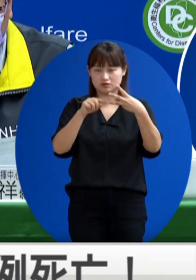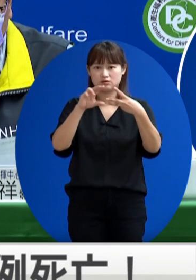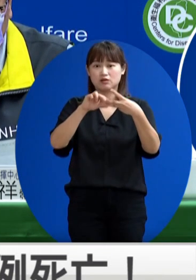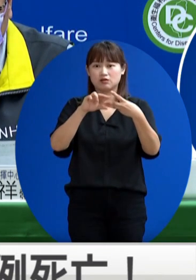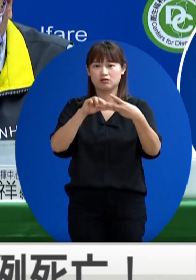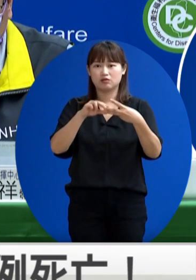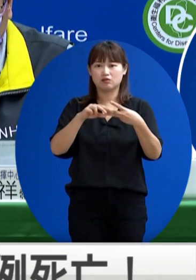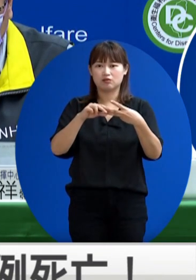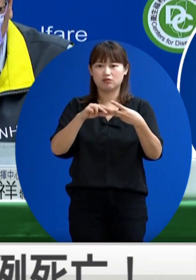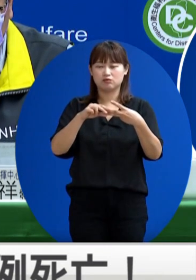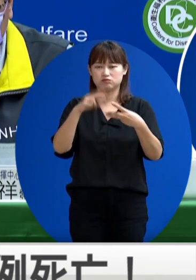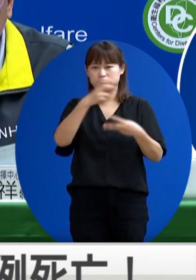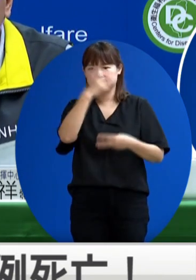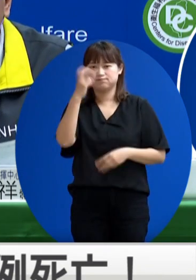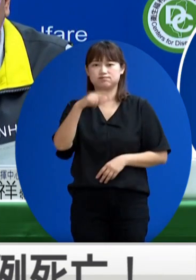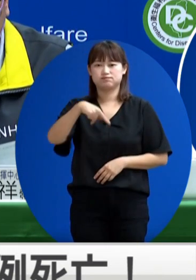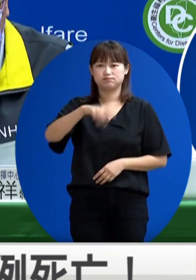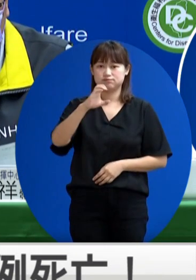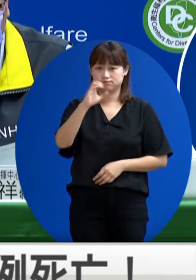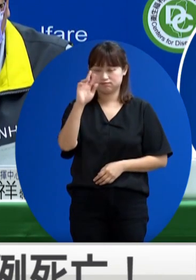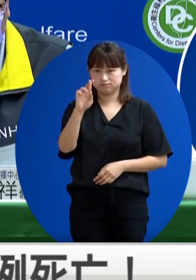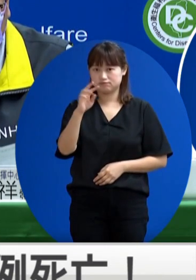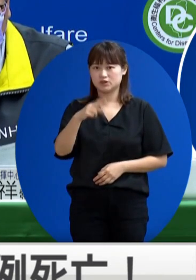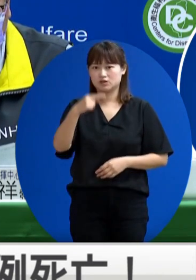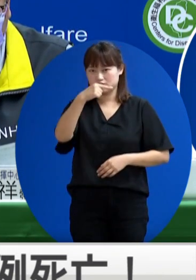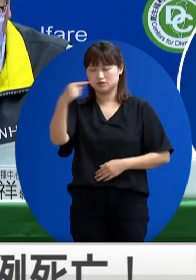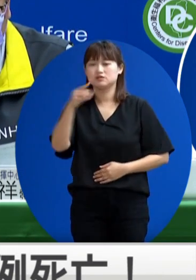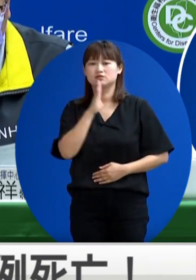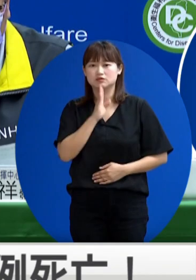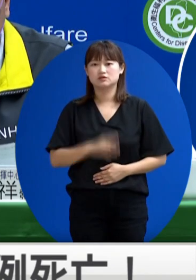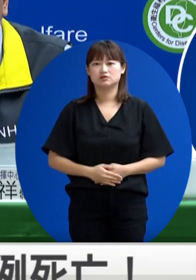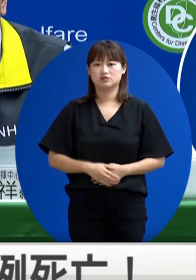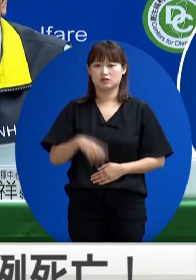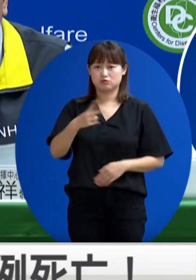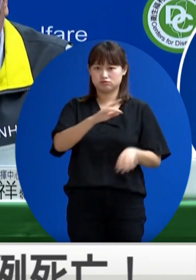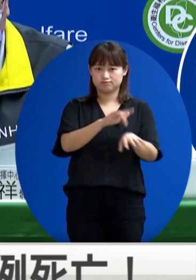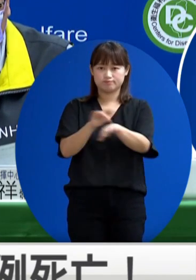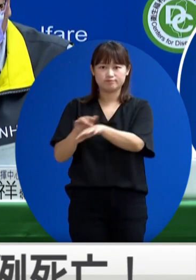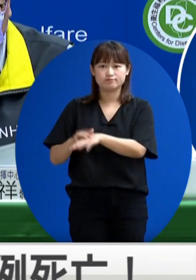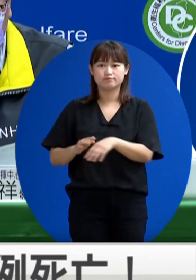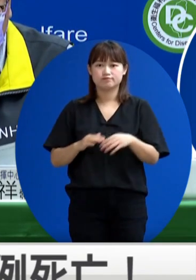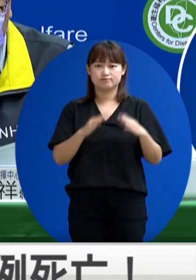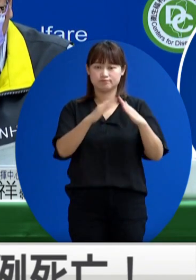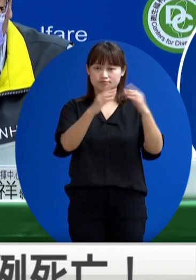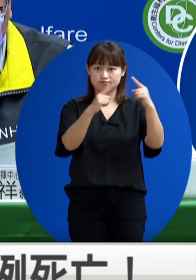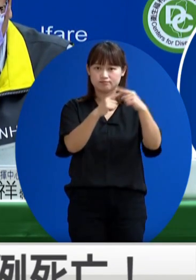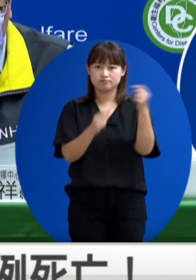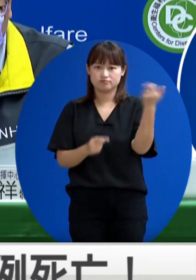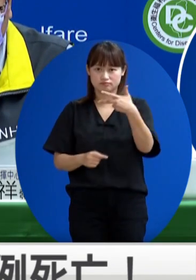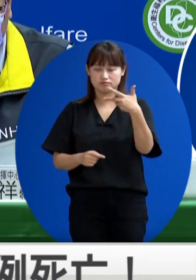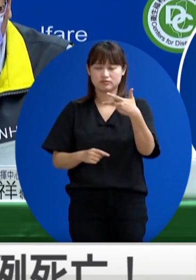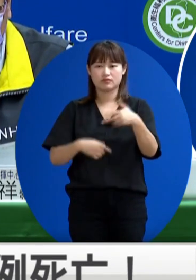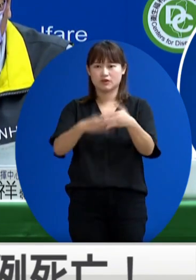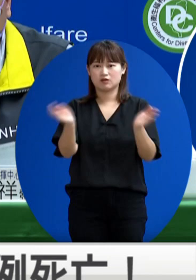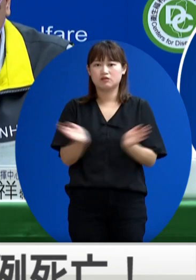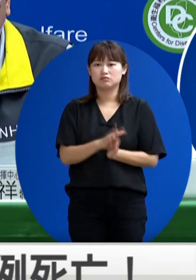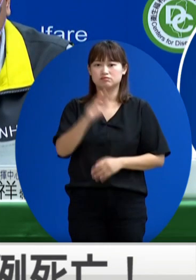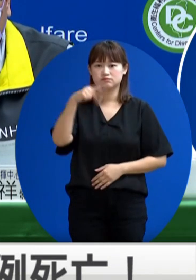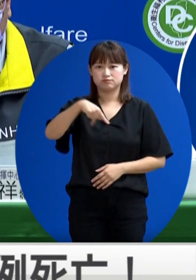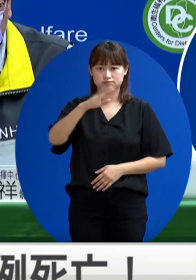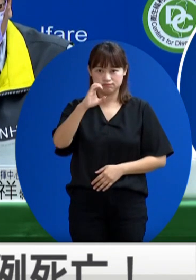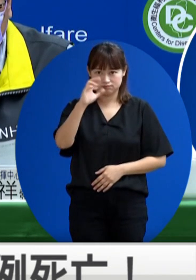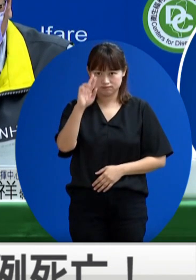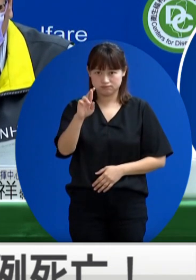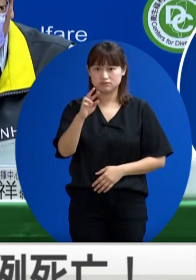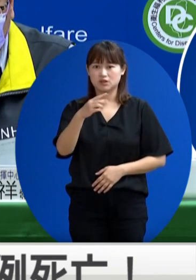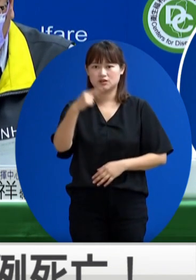检验结果也都是 PCR 阴性。那他的7名的家务接触者，所采检的 PCR 也都是阴性，那因